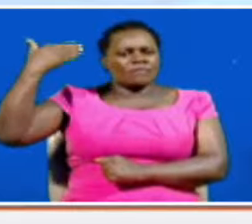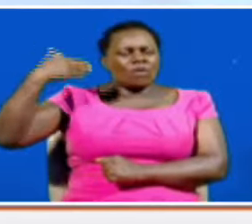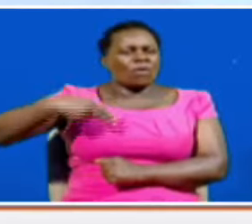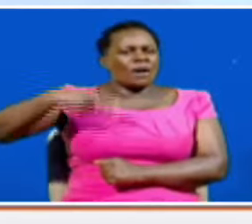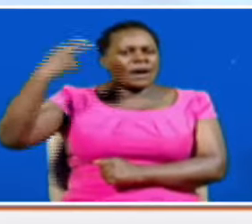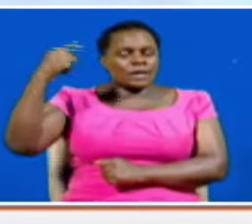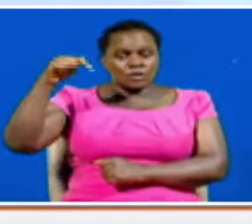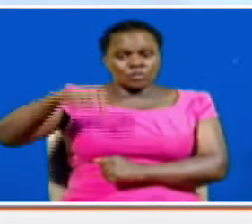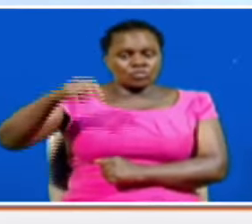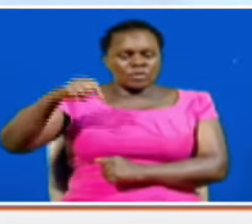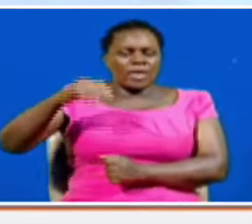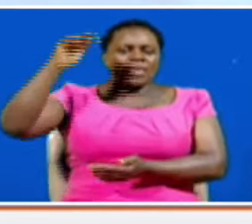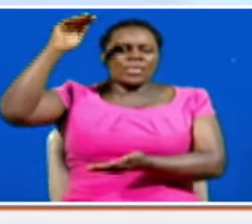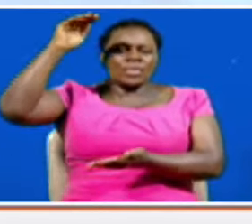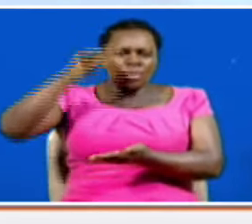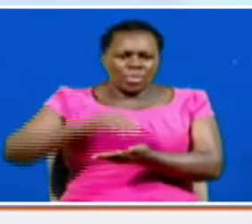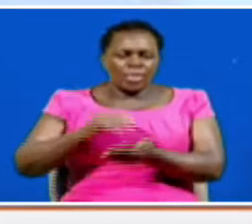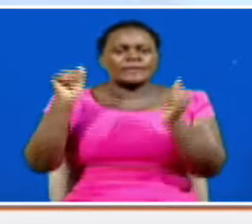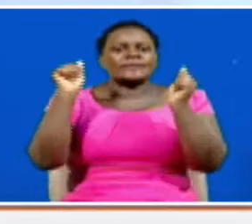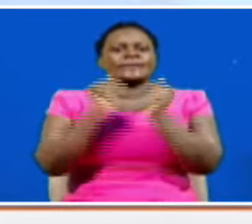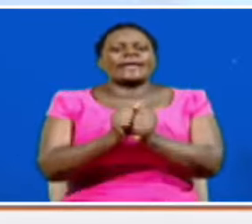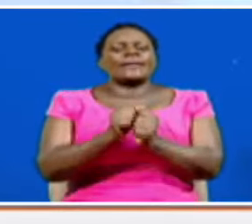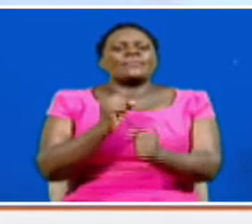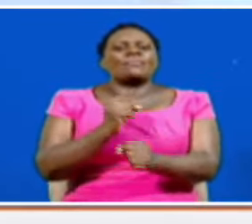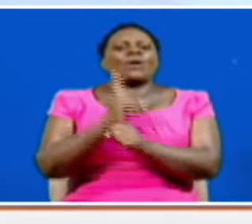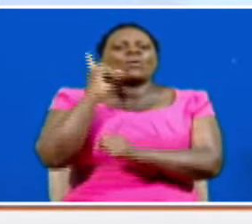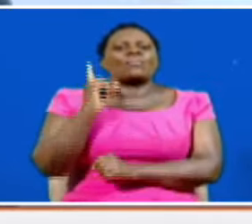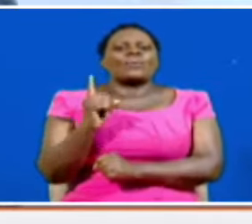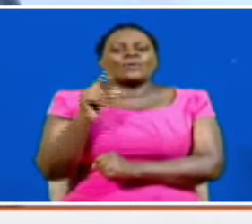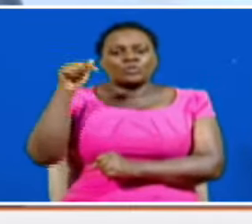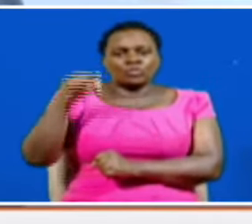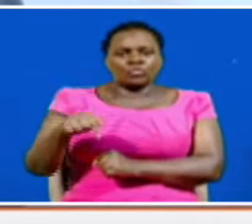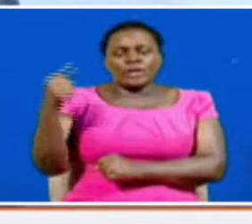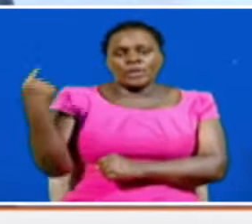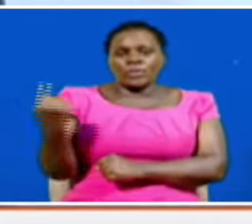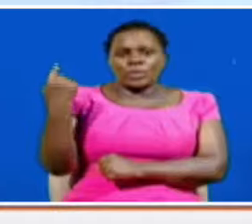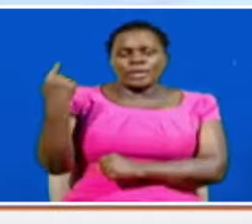hata leo imeanguka na shilingi 10 just today.